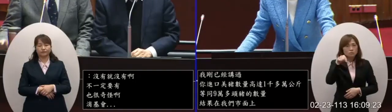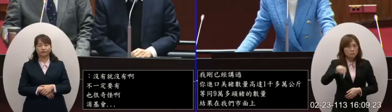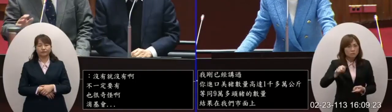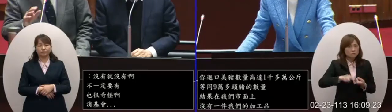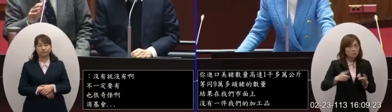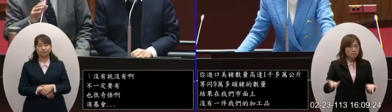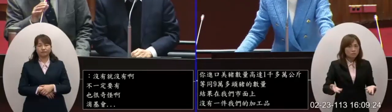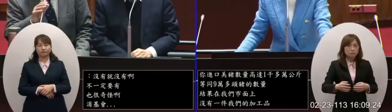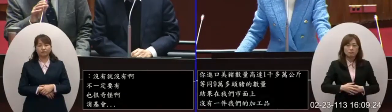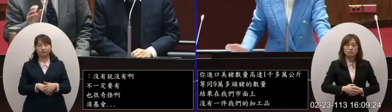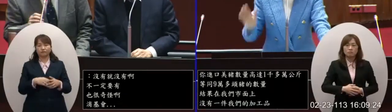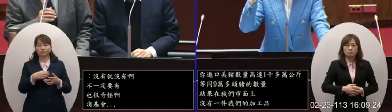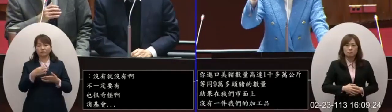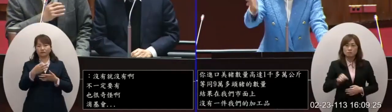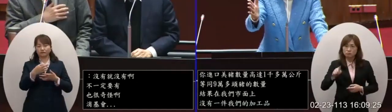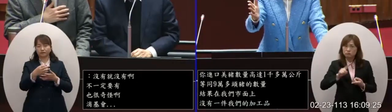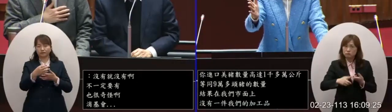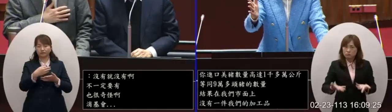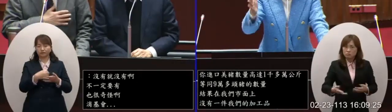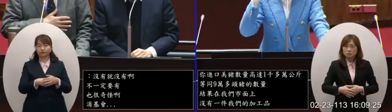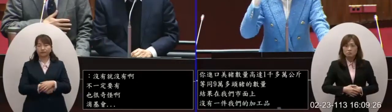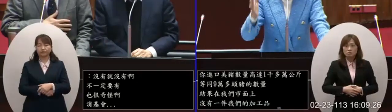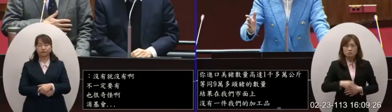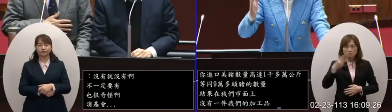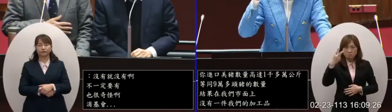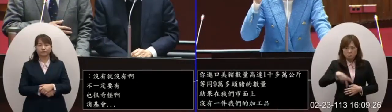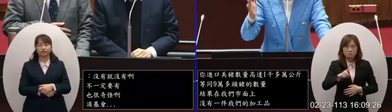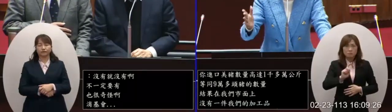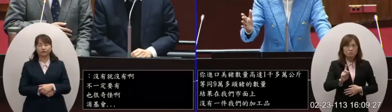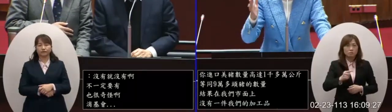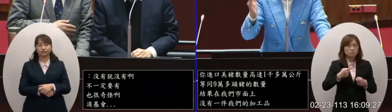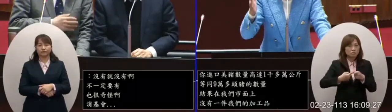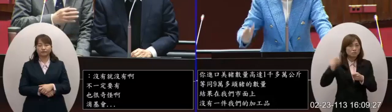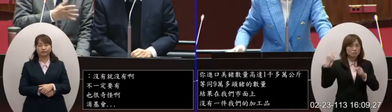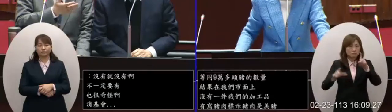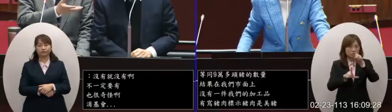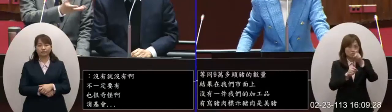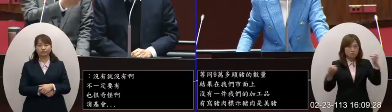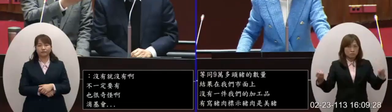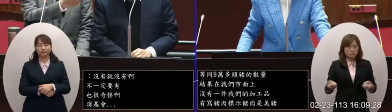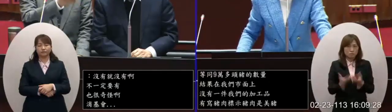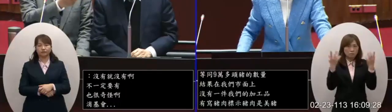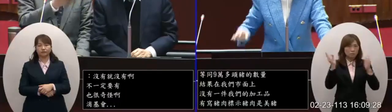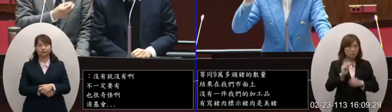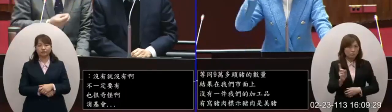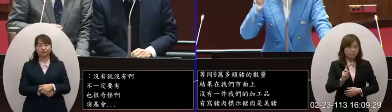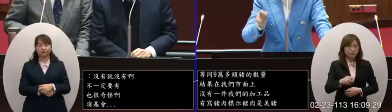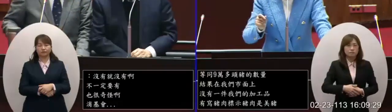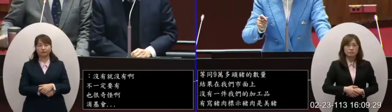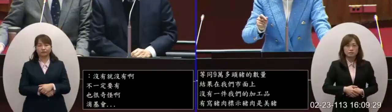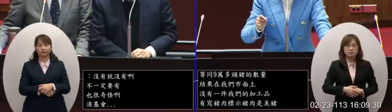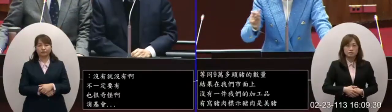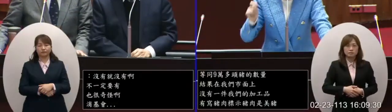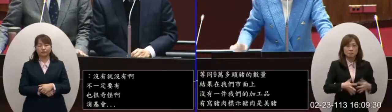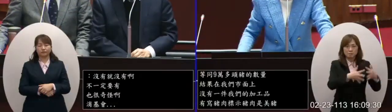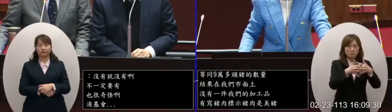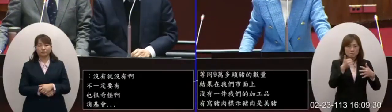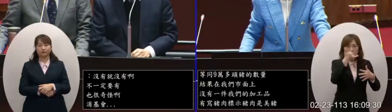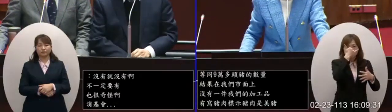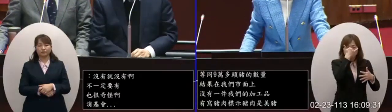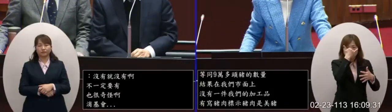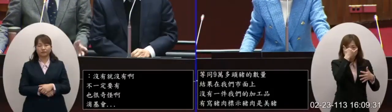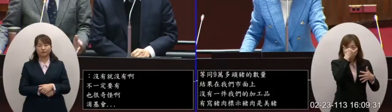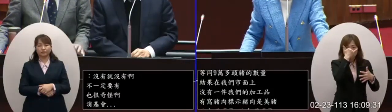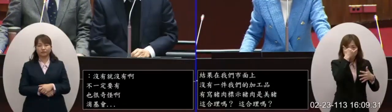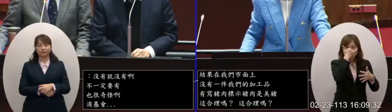吗？这合理吗？更别忘了，去年的10月爆发出来的，就是把美猪都改成什